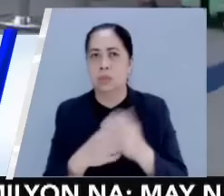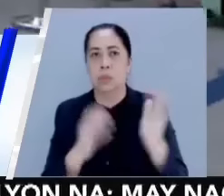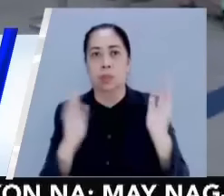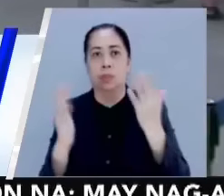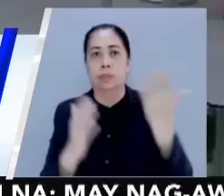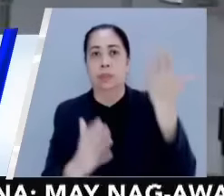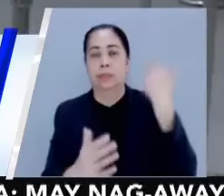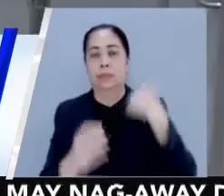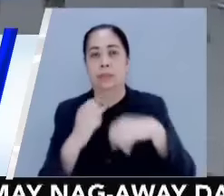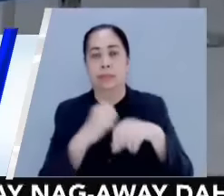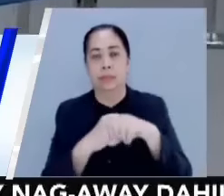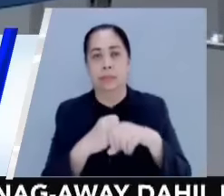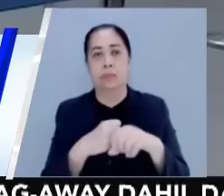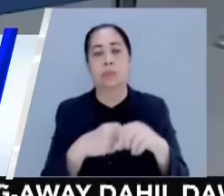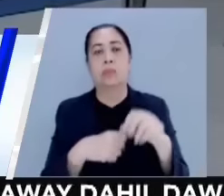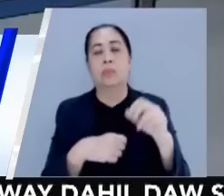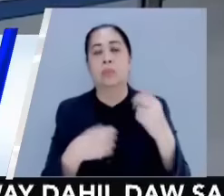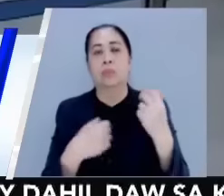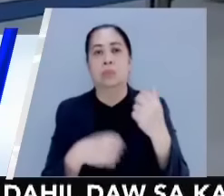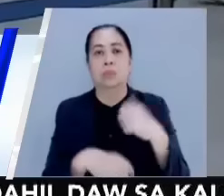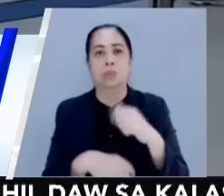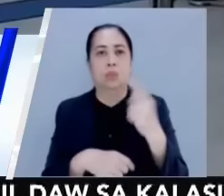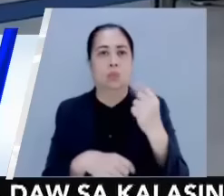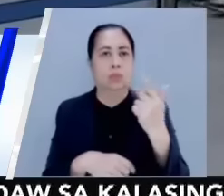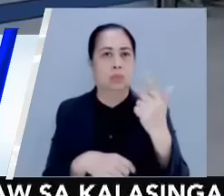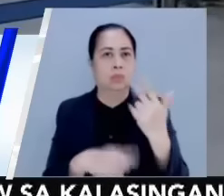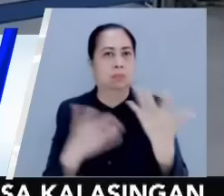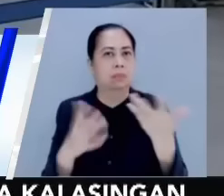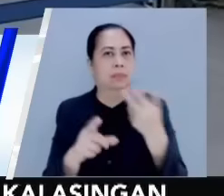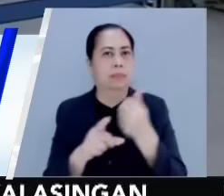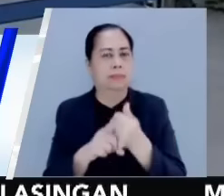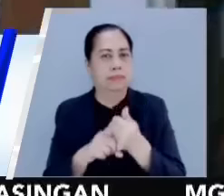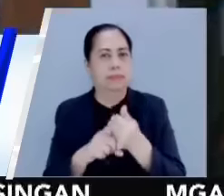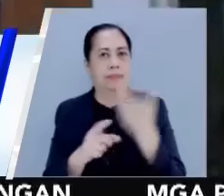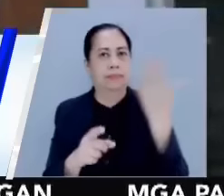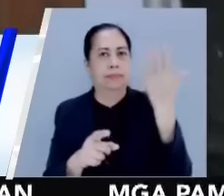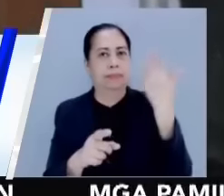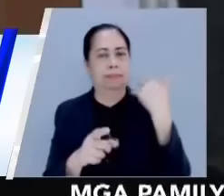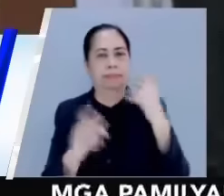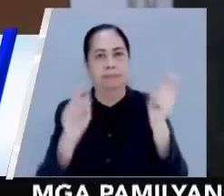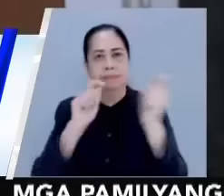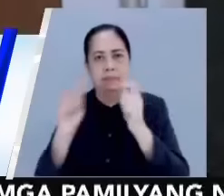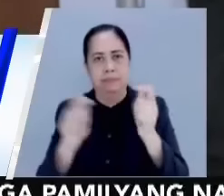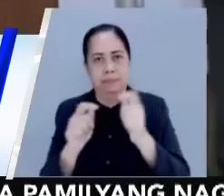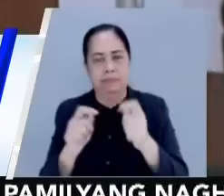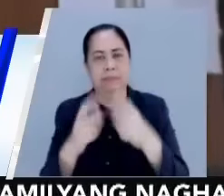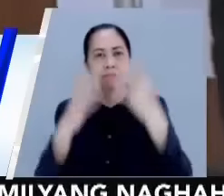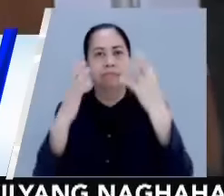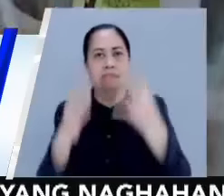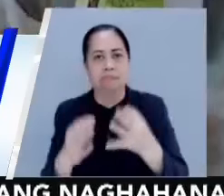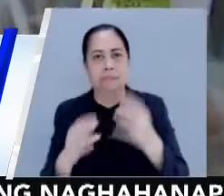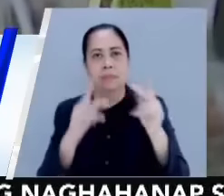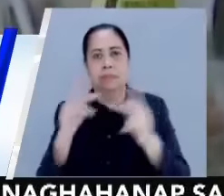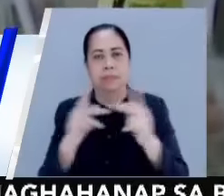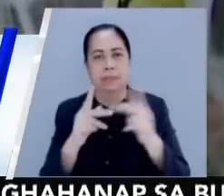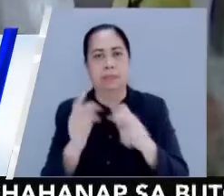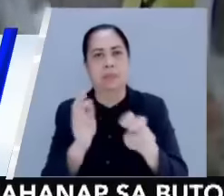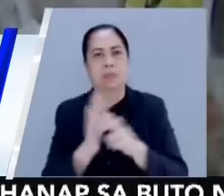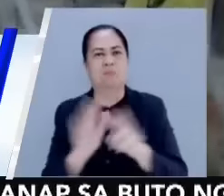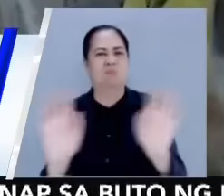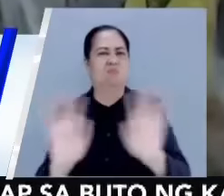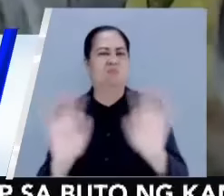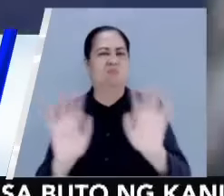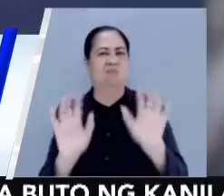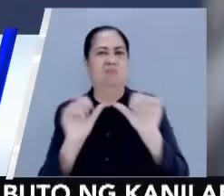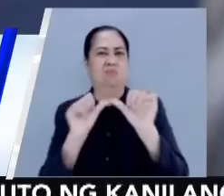Undas 2023. Marahil may epekto raw ang nagdaang mga bagyo sa desisyon ng mga biyaherong huwag na munang ituloy ang